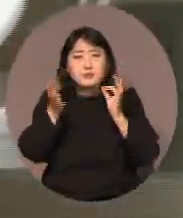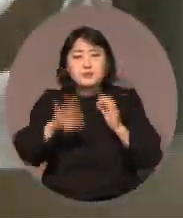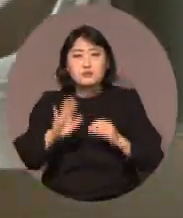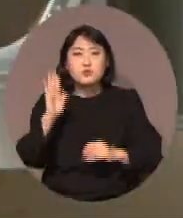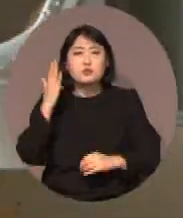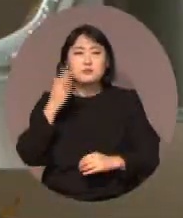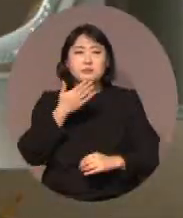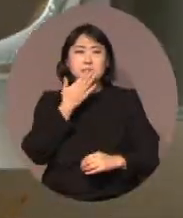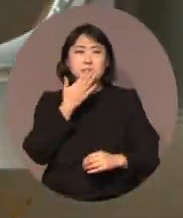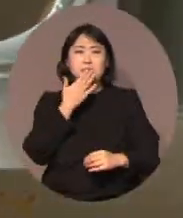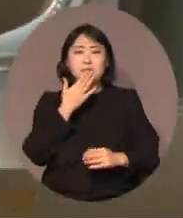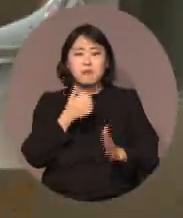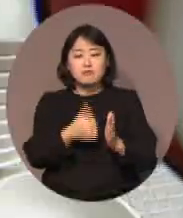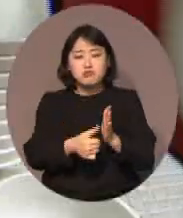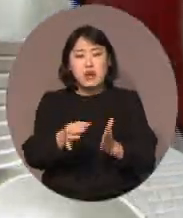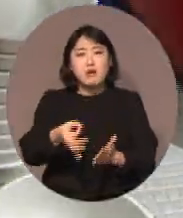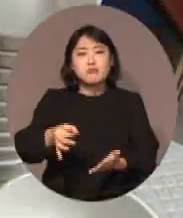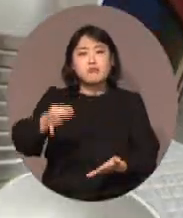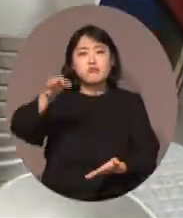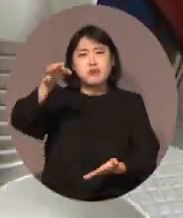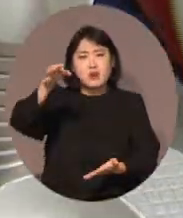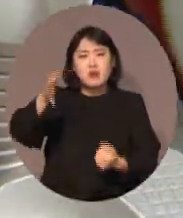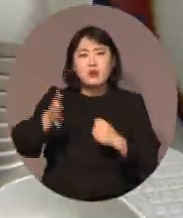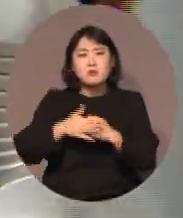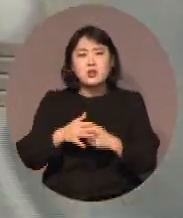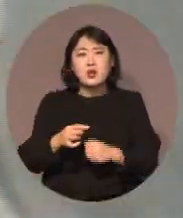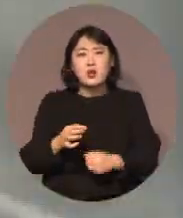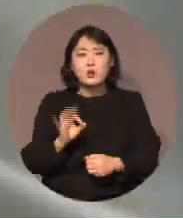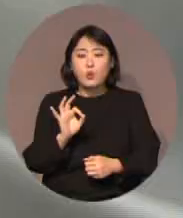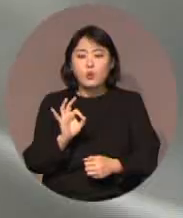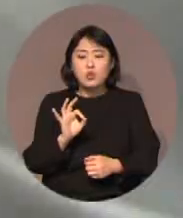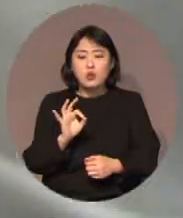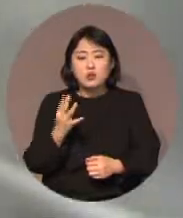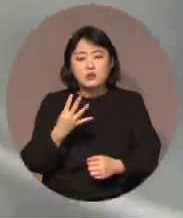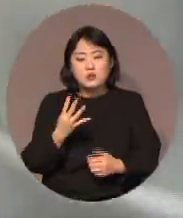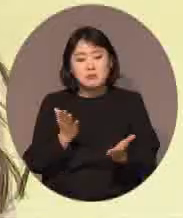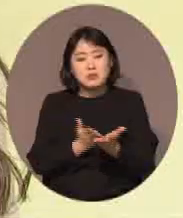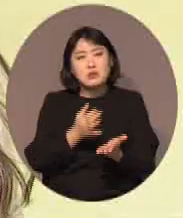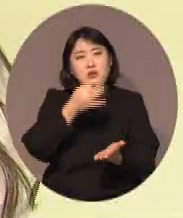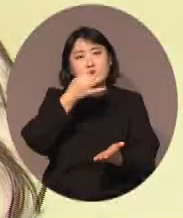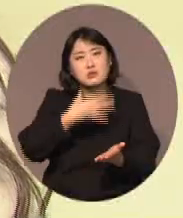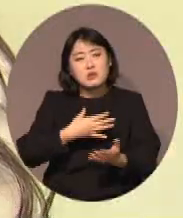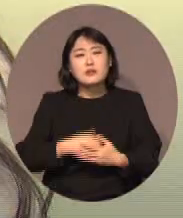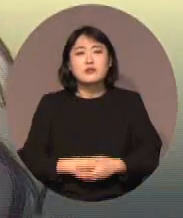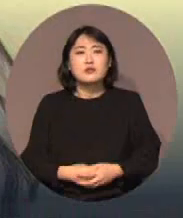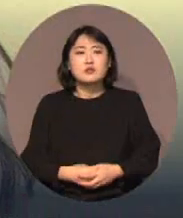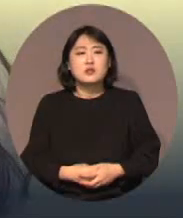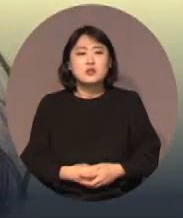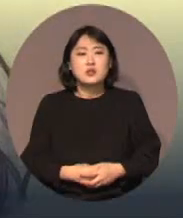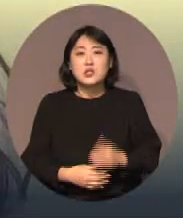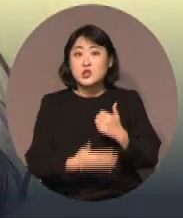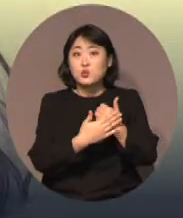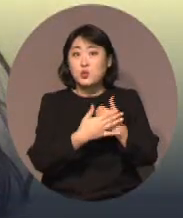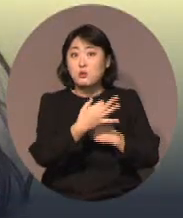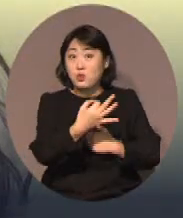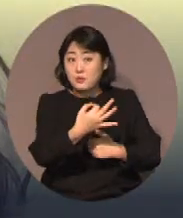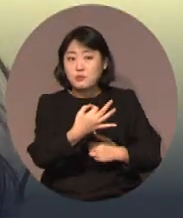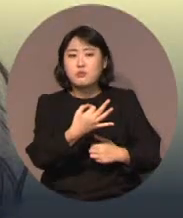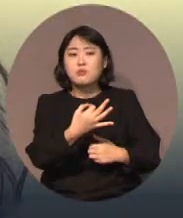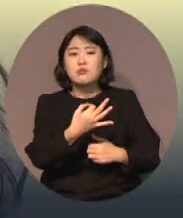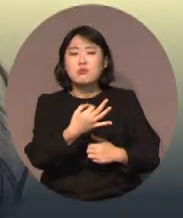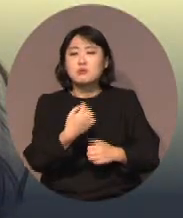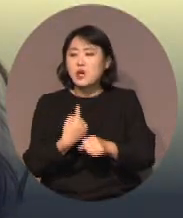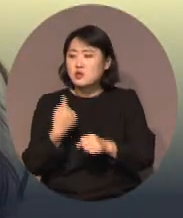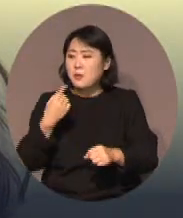최근 식재료 물가가 크게 오르다 보니 이마저도 부담스러워졌습니다. 보조금이나 1인 식대는 작년과